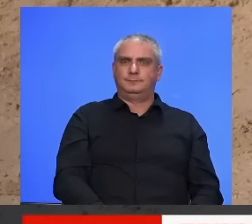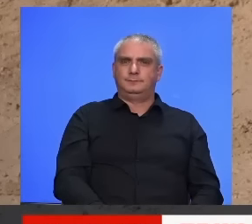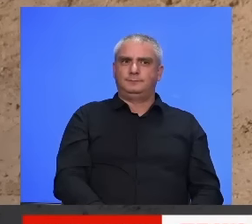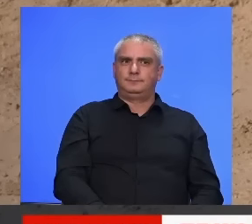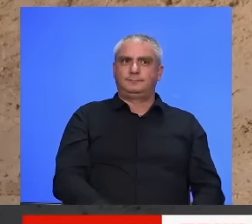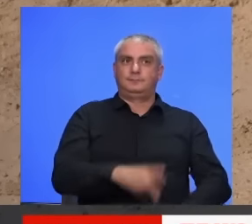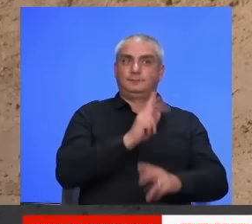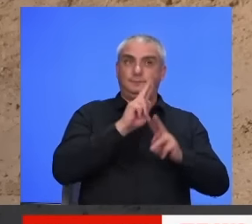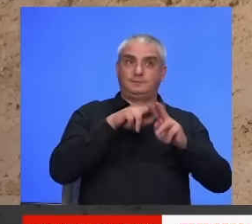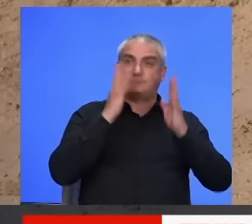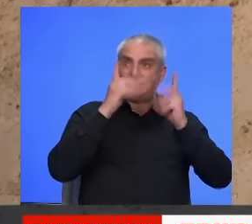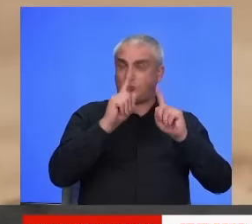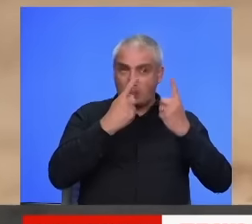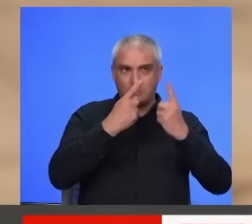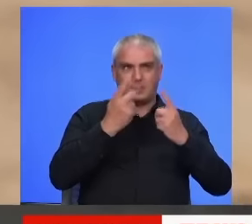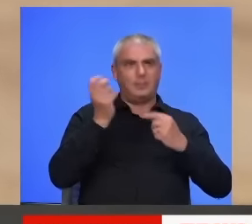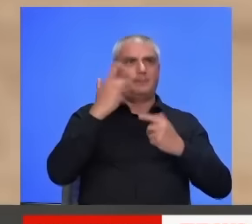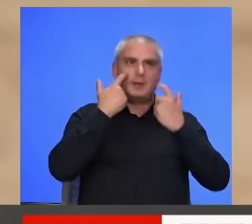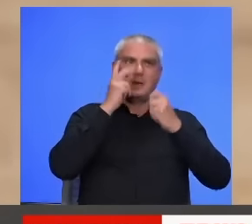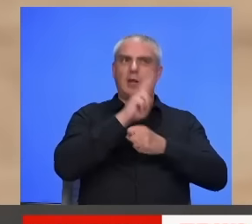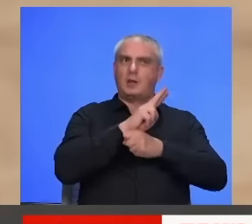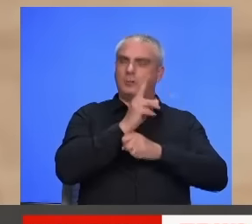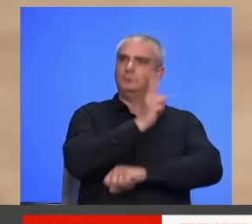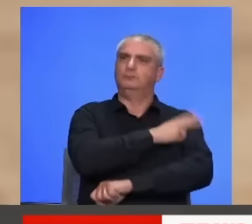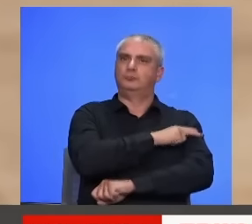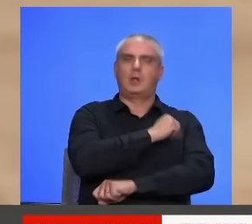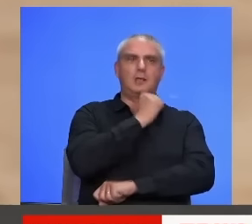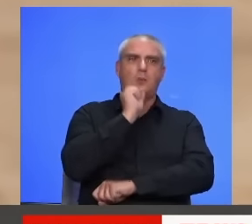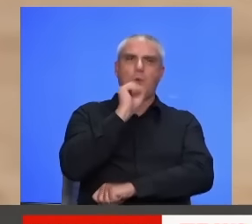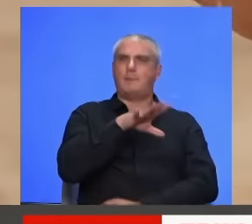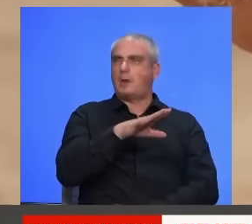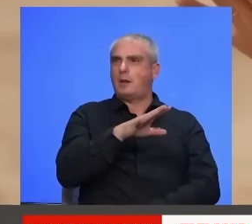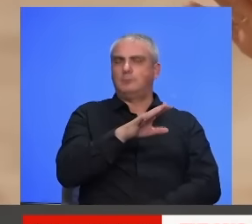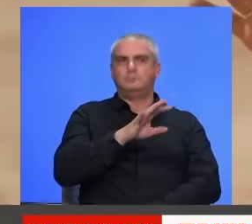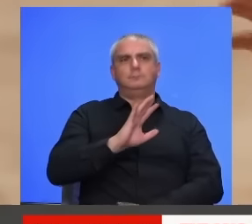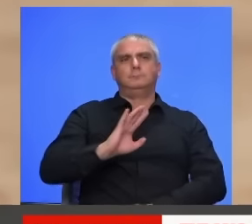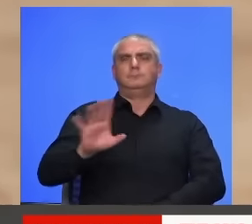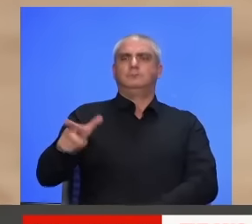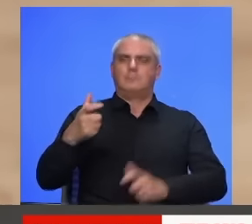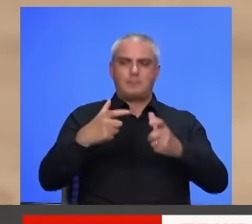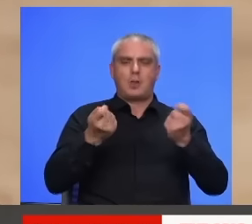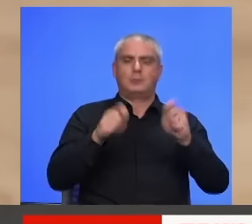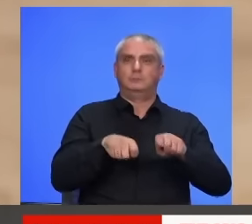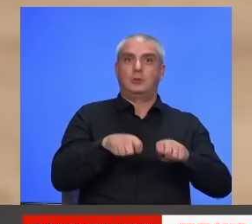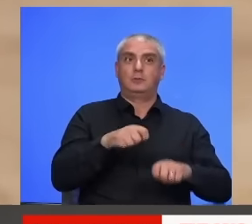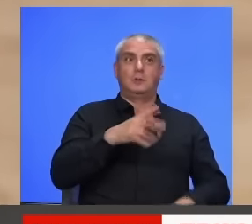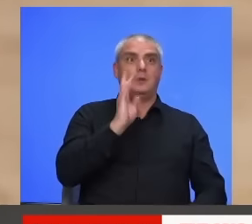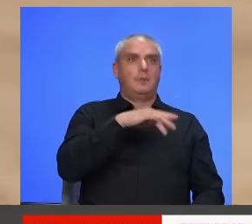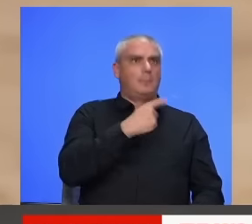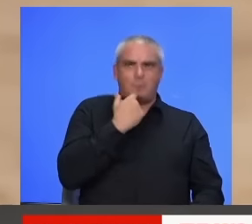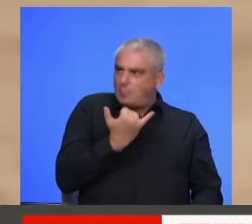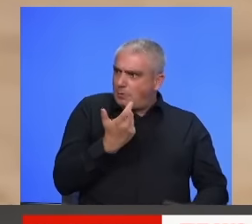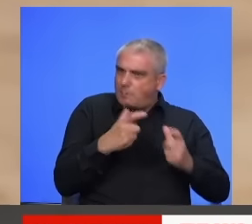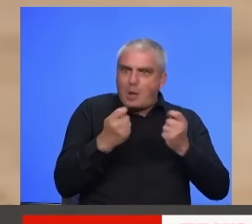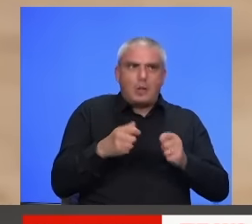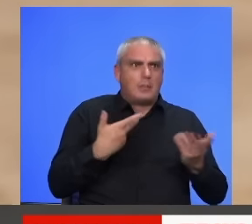מיד לאחר האסון, מגיעים הרגולטורים, מגיעה המשטרה הירוקה, סוגרים את הבריכות. באה ה-ICL, אומרת, מה סוגרים את הבריכות?